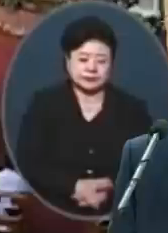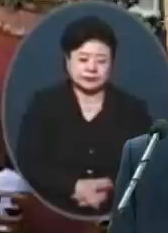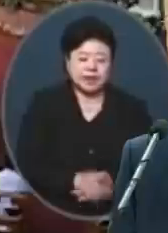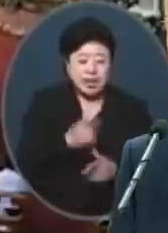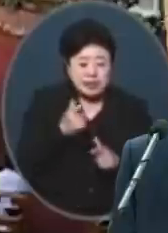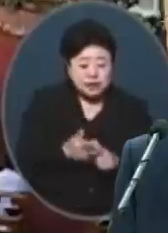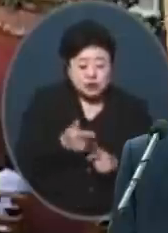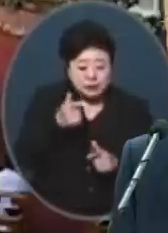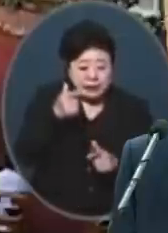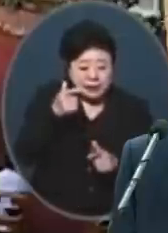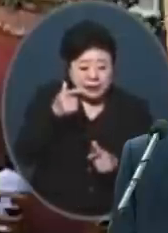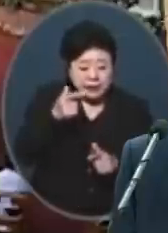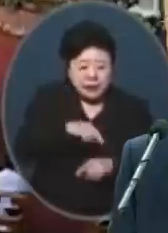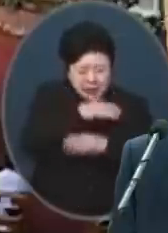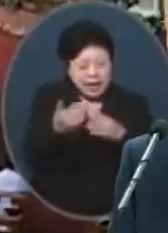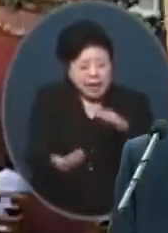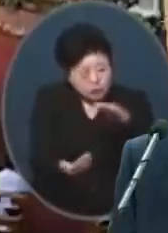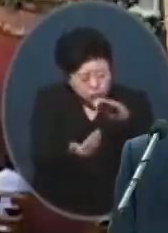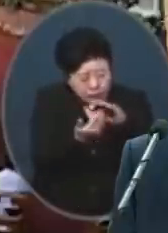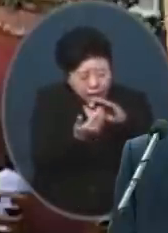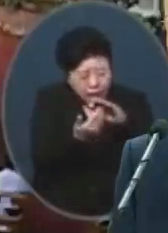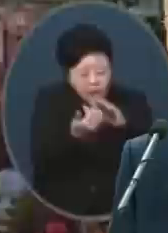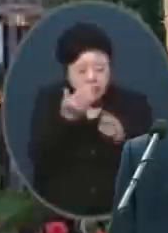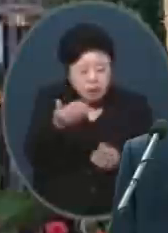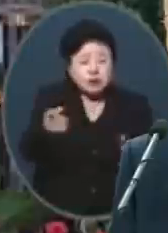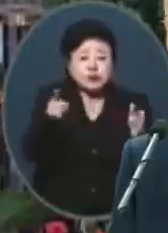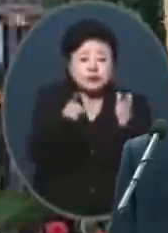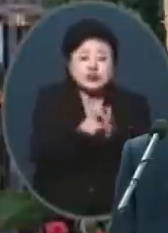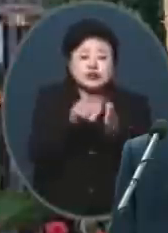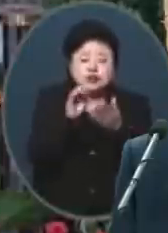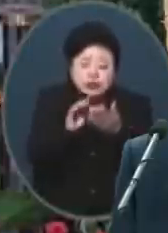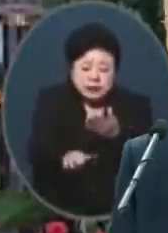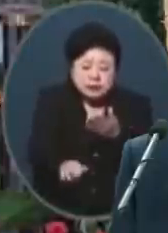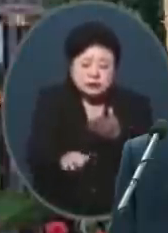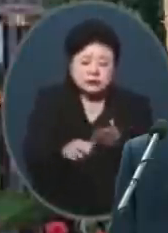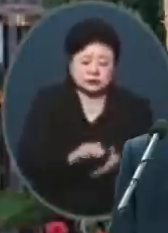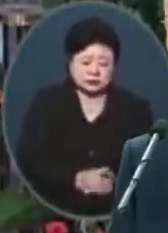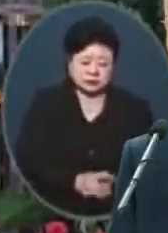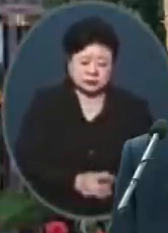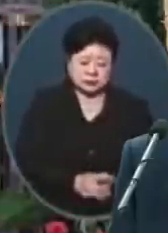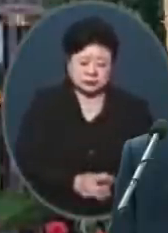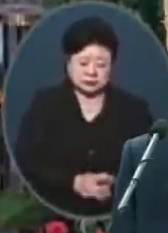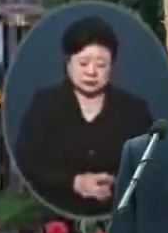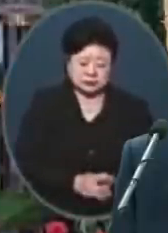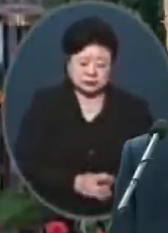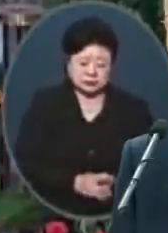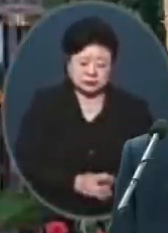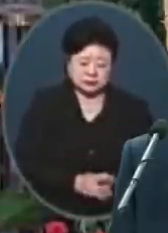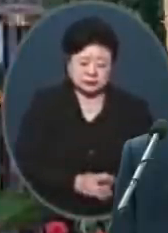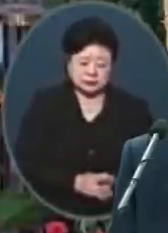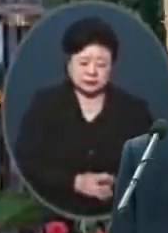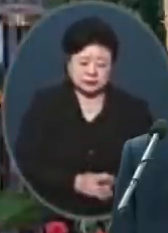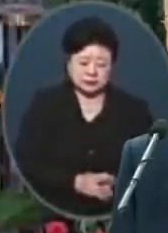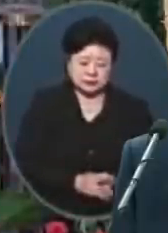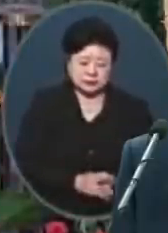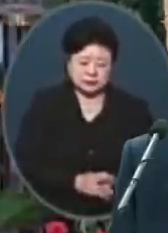예수님이 다 이루었으므로 여러분 믿음 이외에는 저희 할 일이 없습니다